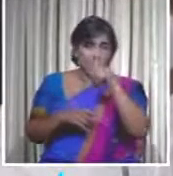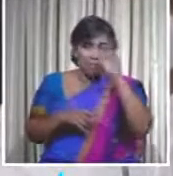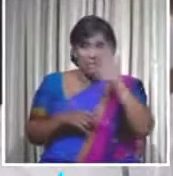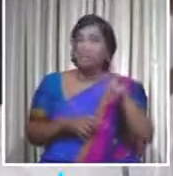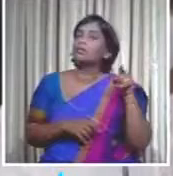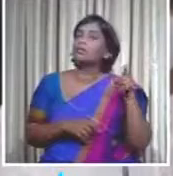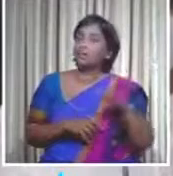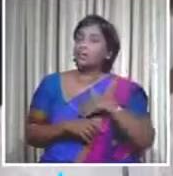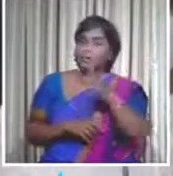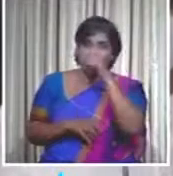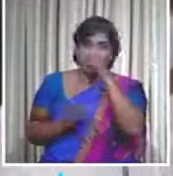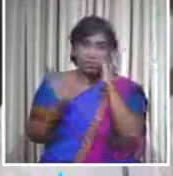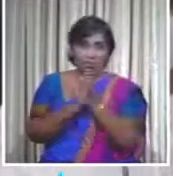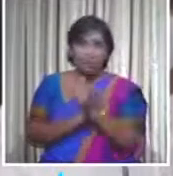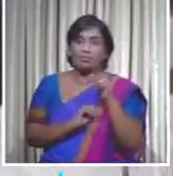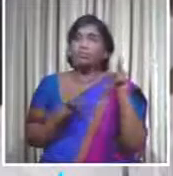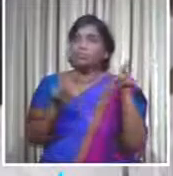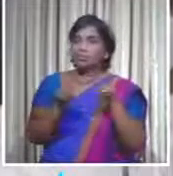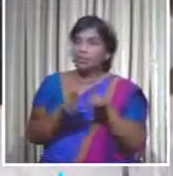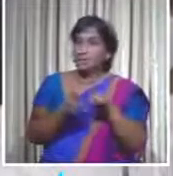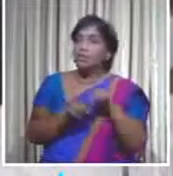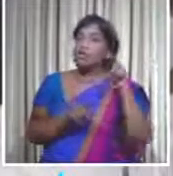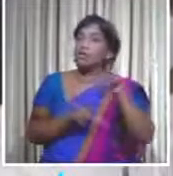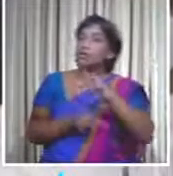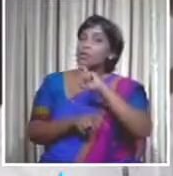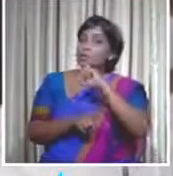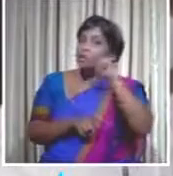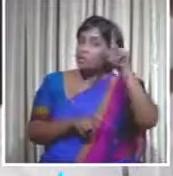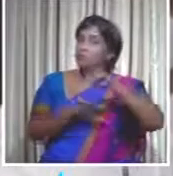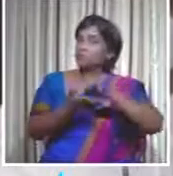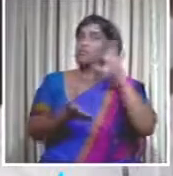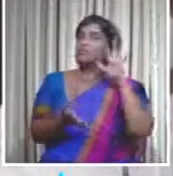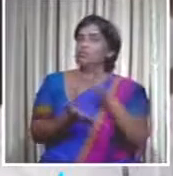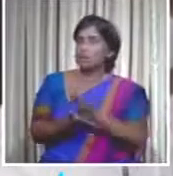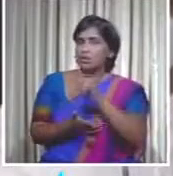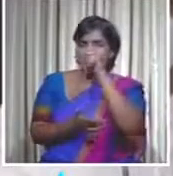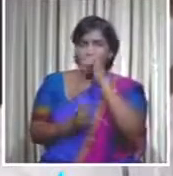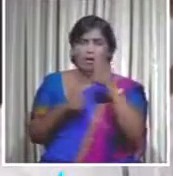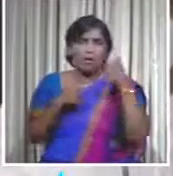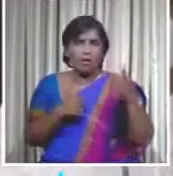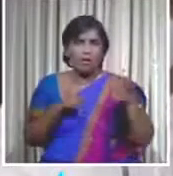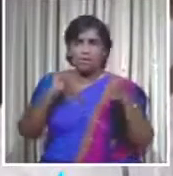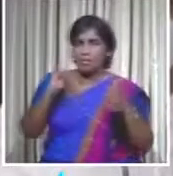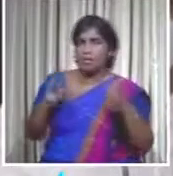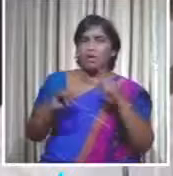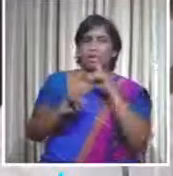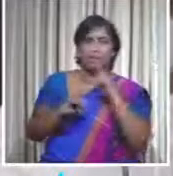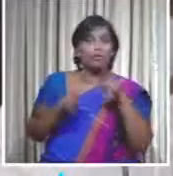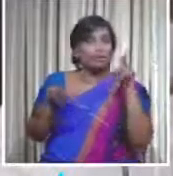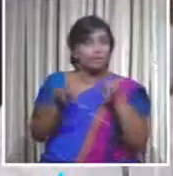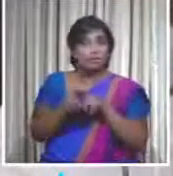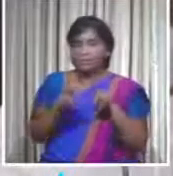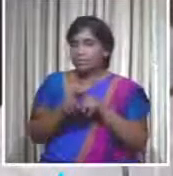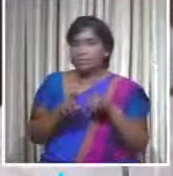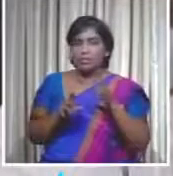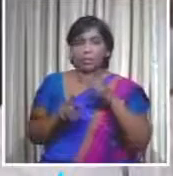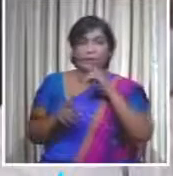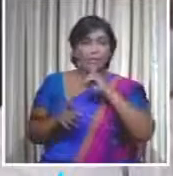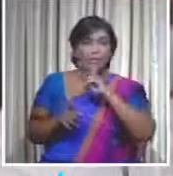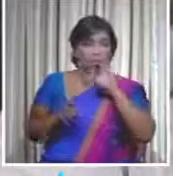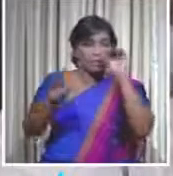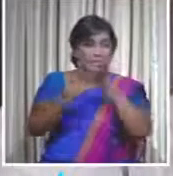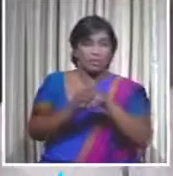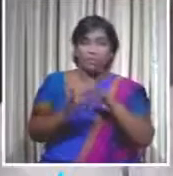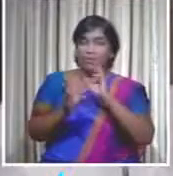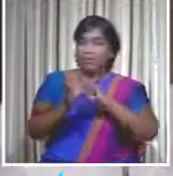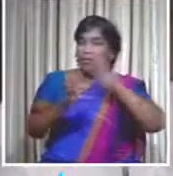නම් වංචාවල් සිද්ධ වෙලා තියෙනවා නම් ඒක අධිකරණයේ තීන්දුව දෙයි කවුද නිවැරදි නිර්දෝෂ එහෙම නැතුව දාපු නඩු